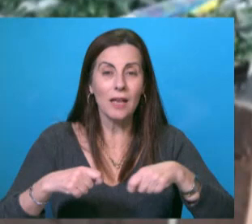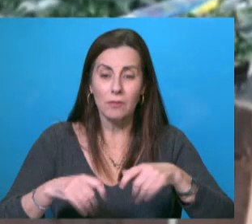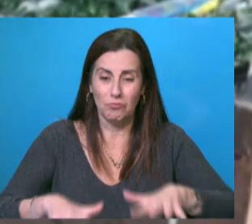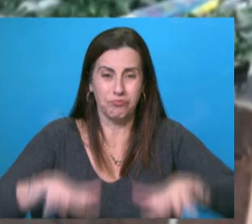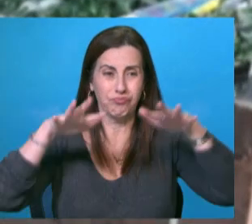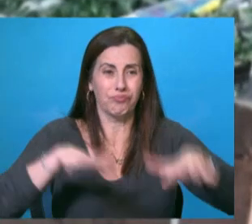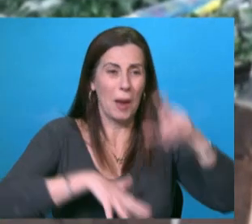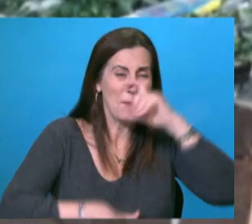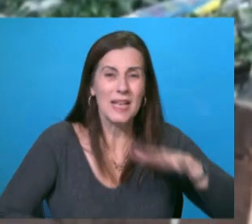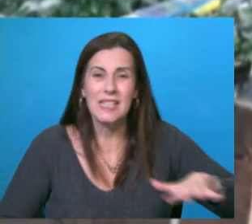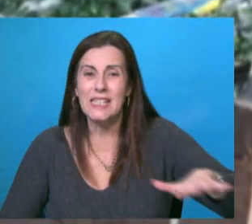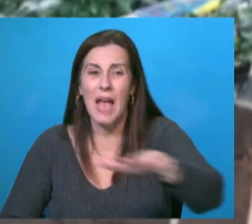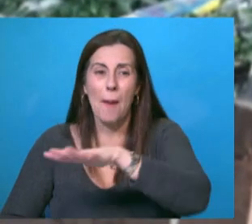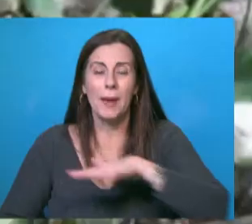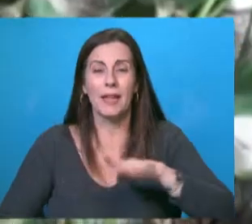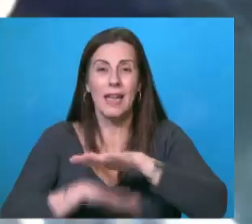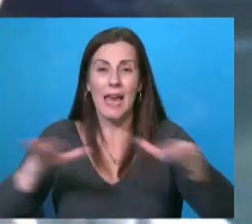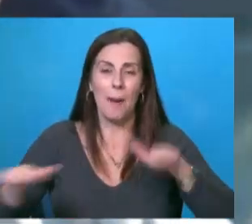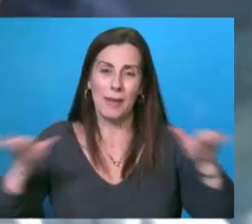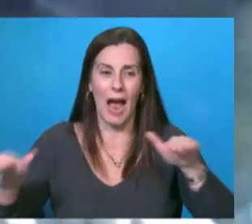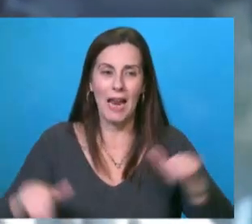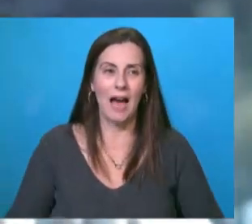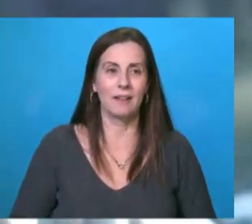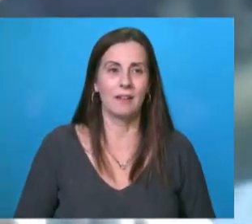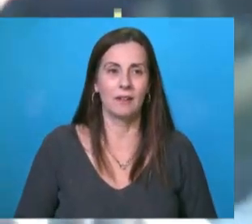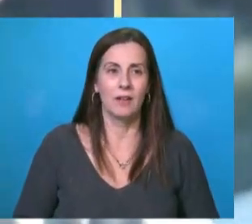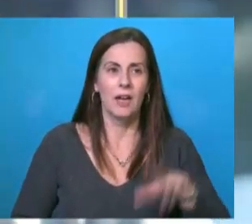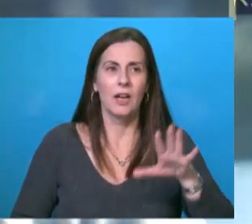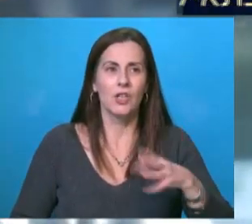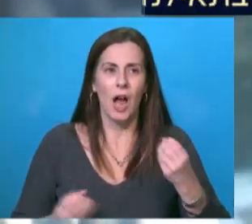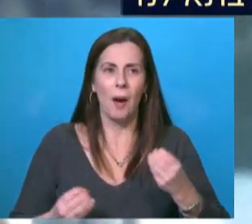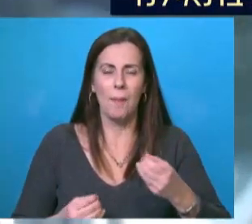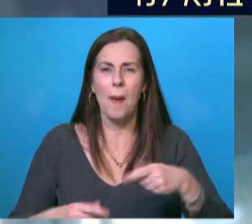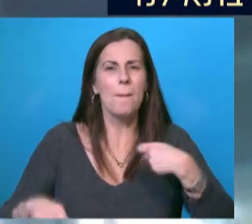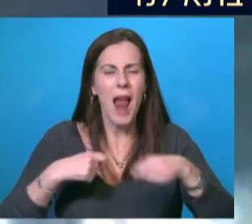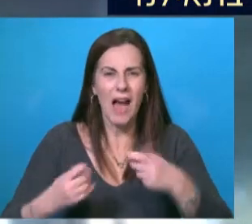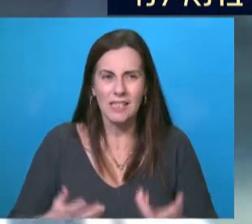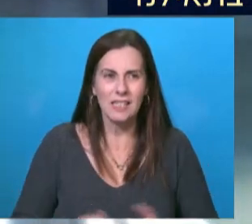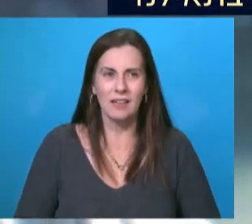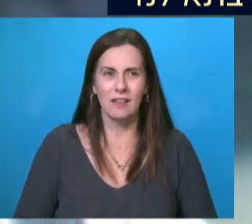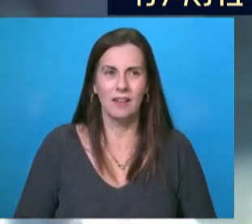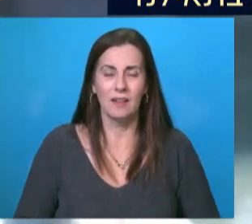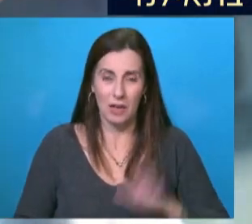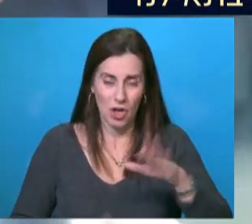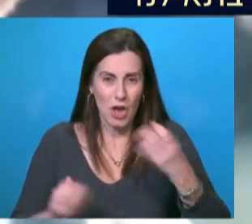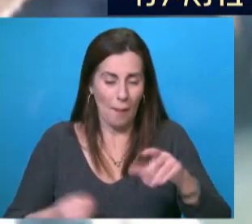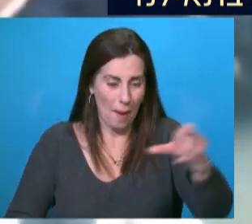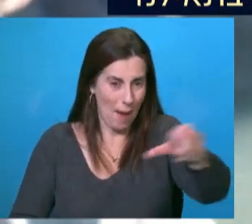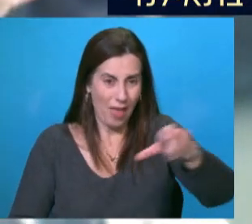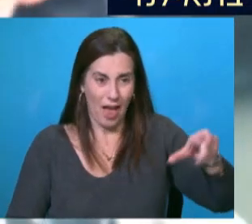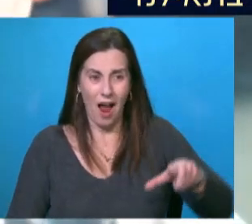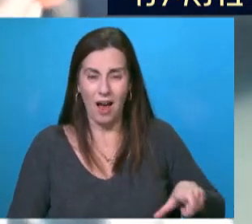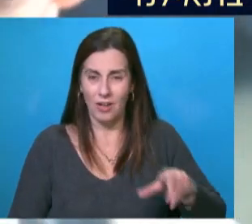ומזהמת את הים בתאילנד. There are so many single-use plastics in this this canal